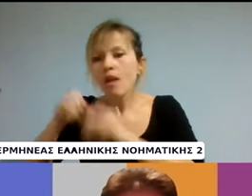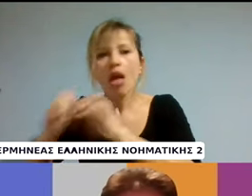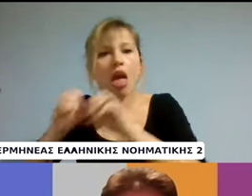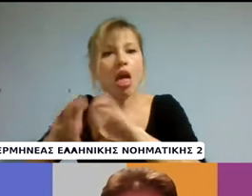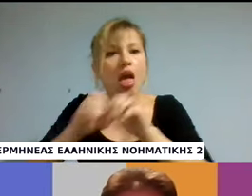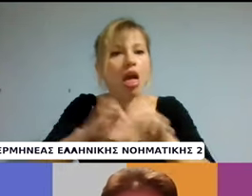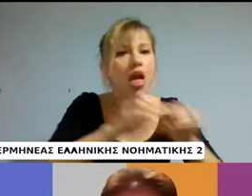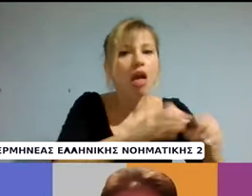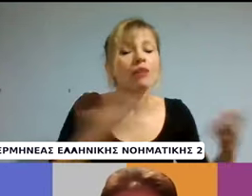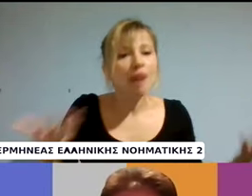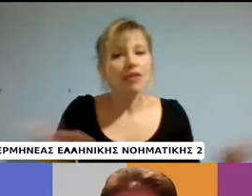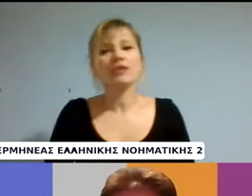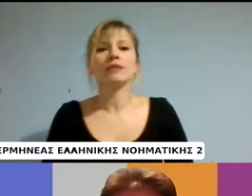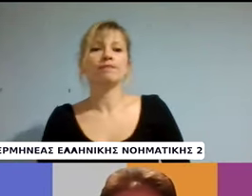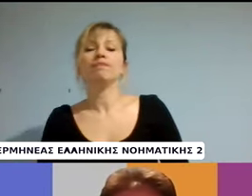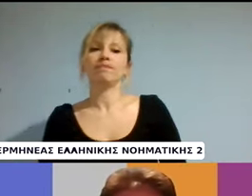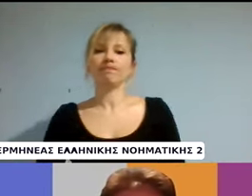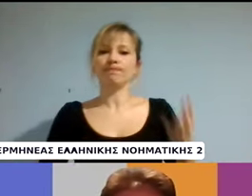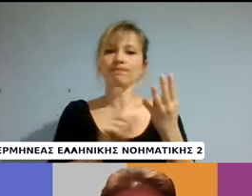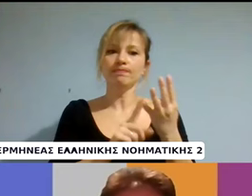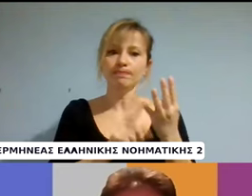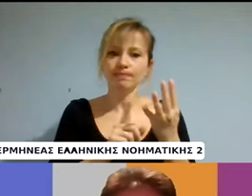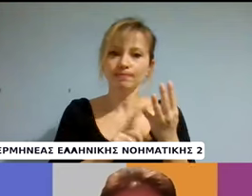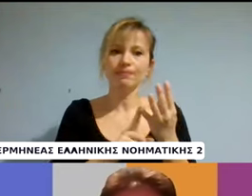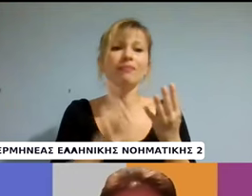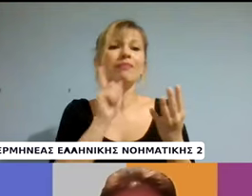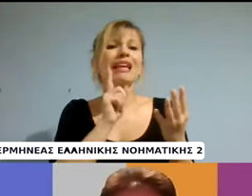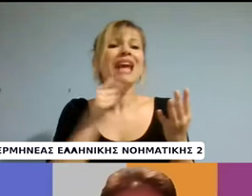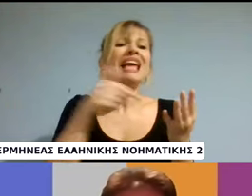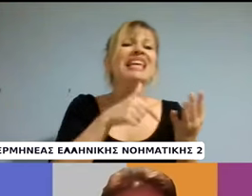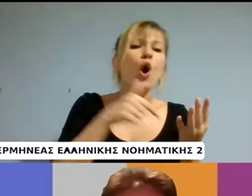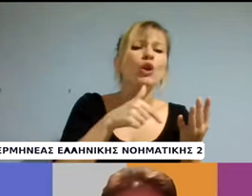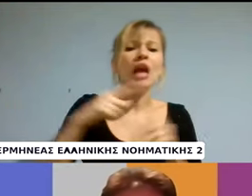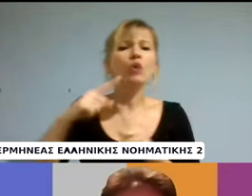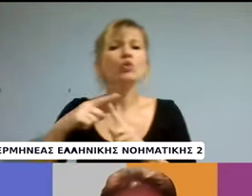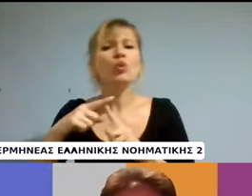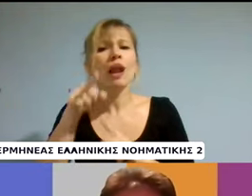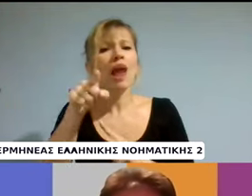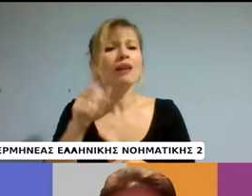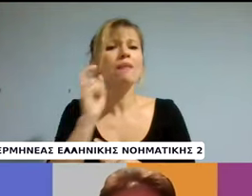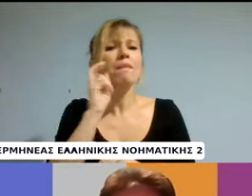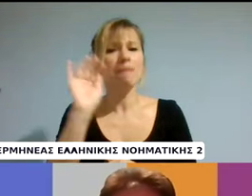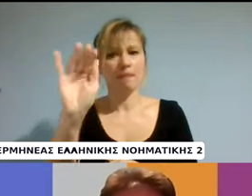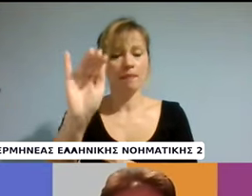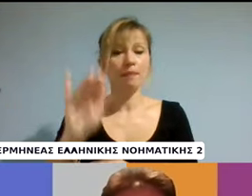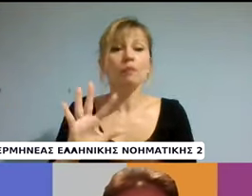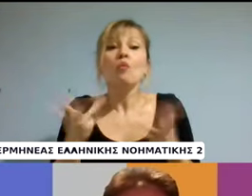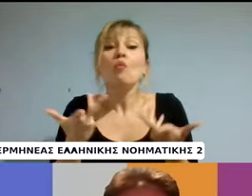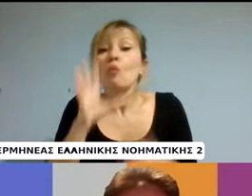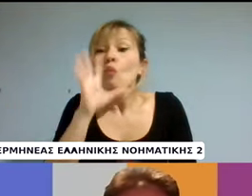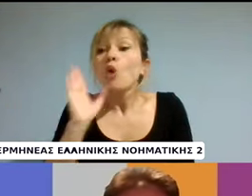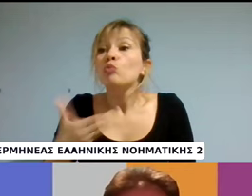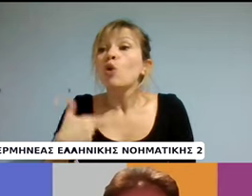Η επόμενη ερώτηση είναι για την κυρία Πατινιωτάκη και από την κυρία Γεωργία Θεκαλά. Πώς πρακτικά μπορούμε να διεκδικήσουμε καλύτερες